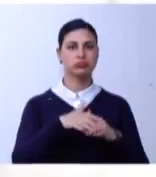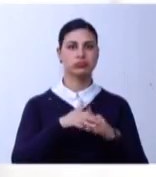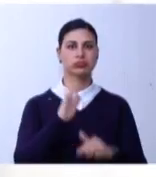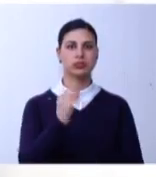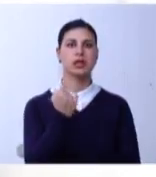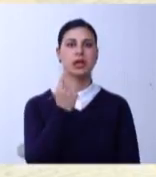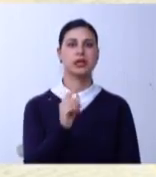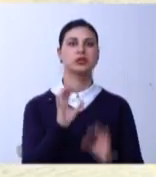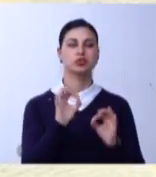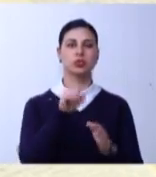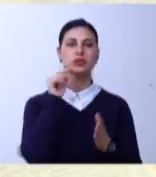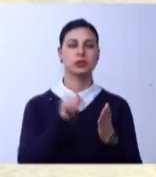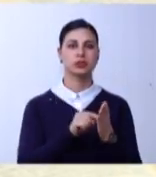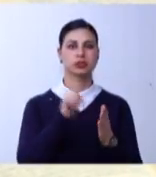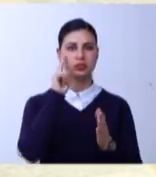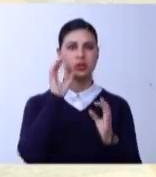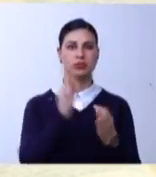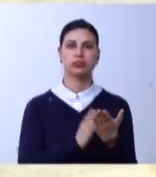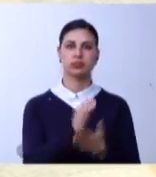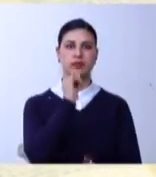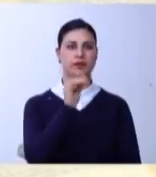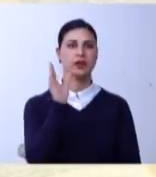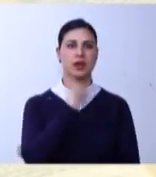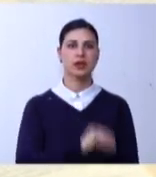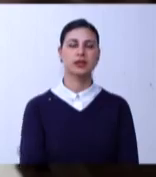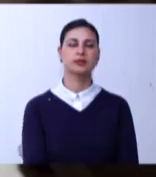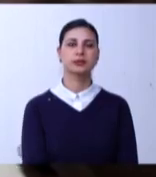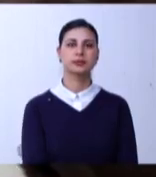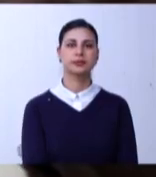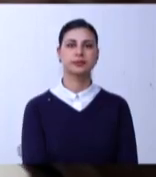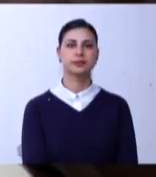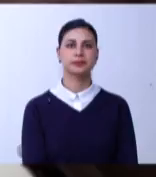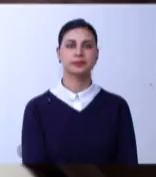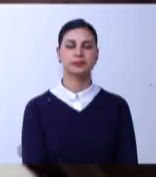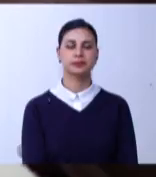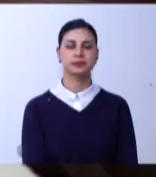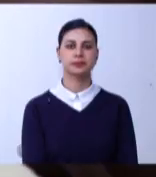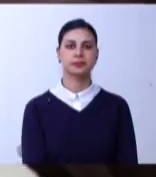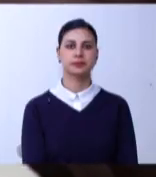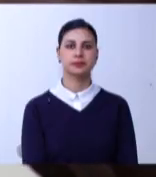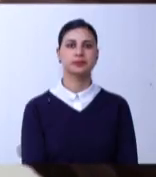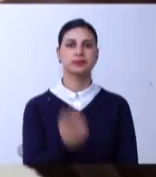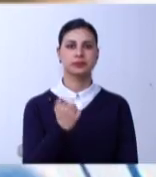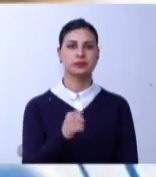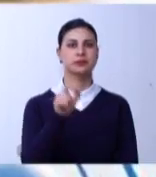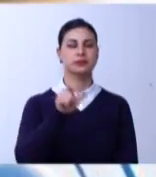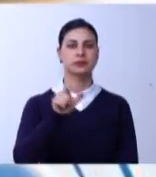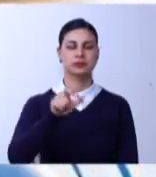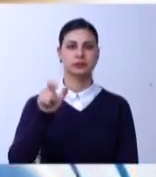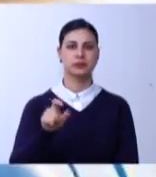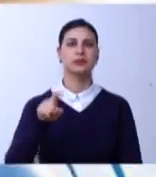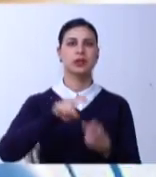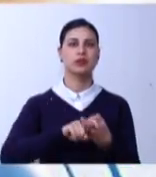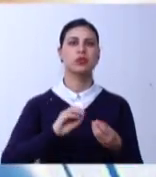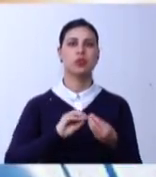ერთ კონკრეტულ საკითხზე მობილიზაციას ვეღარ ახერხებს. თუ თავს მუდმივად გამოფიტულად გრძნობთ, მეხსიერებასთან